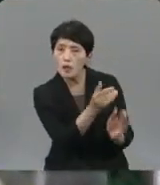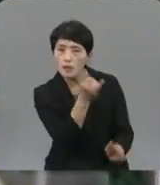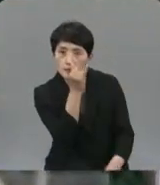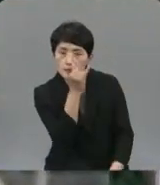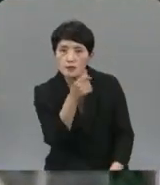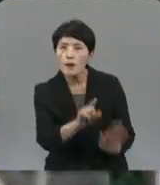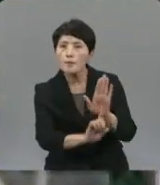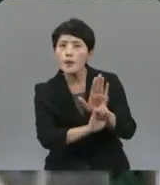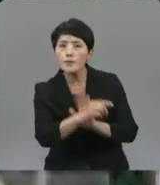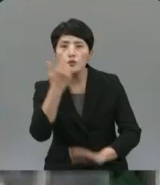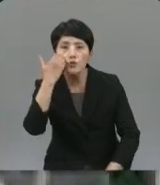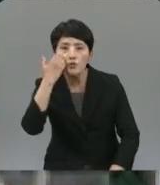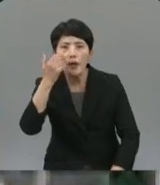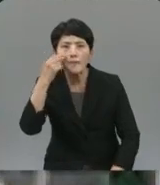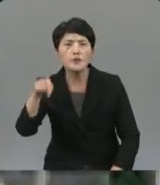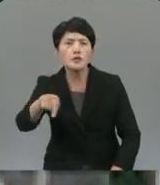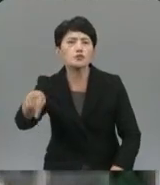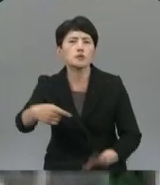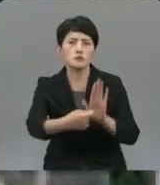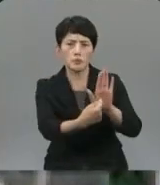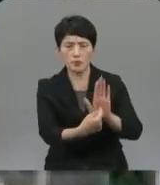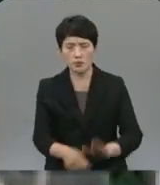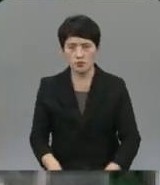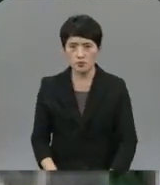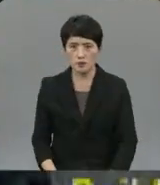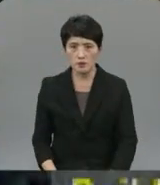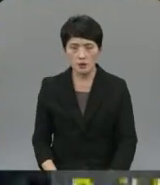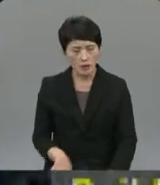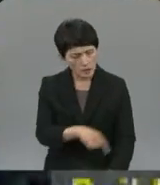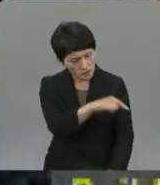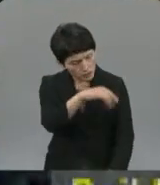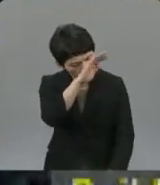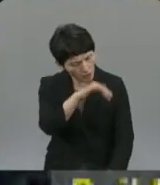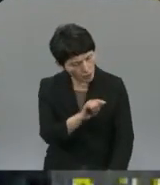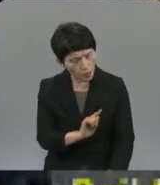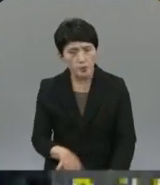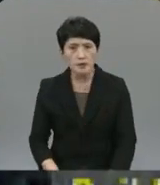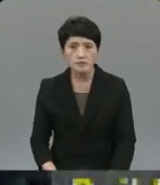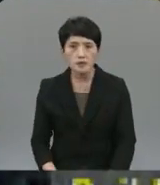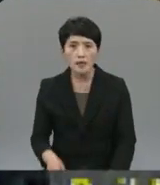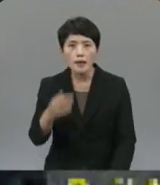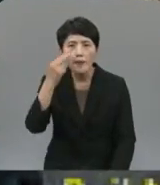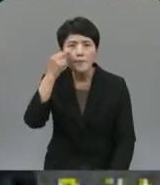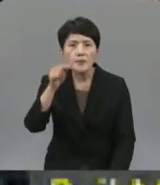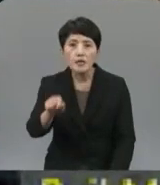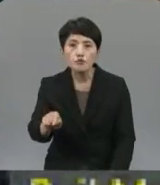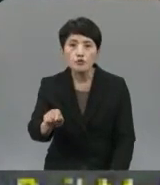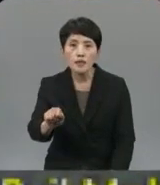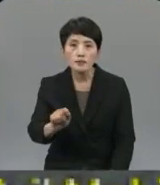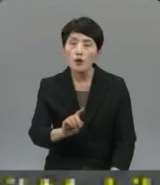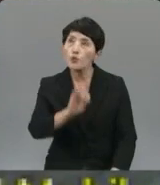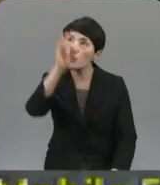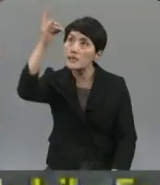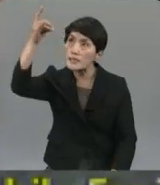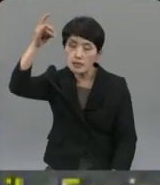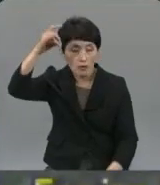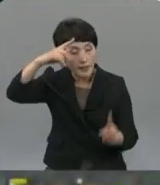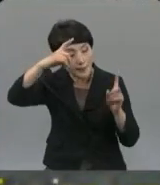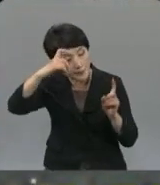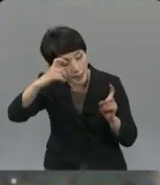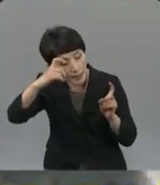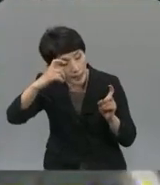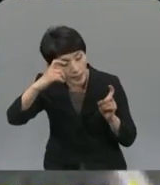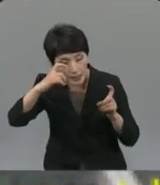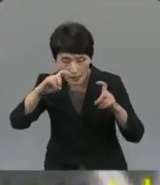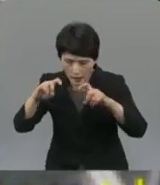北韩或即将发射的军事侦察卫星一号的发射设施。据美国专门报道北韩消息的媒体自由亚